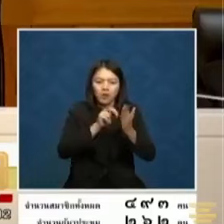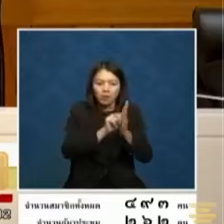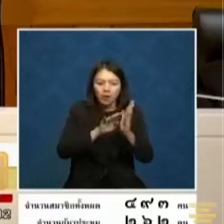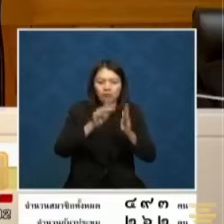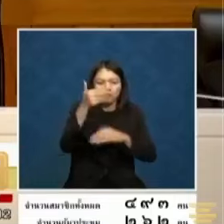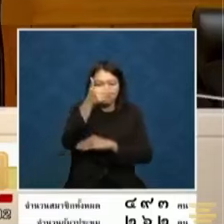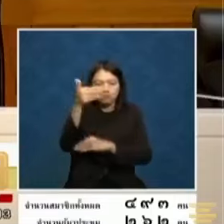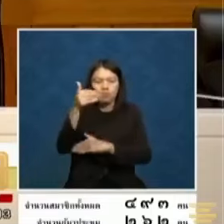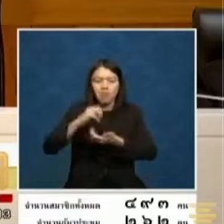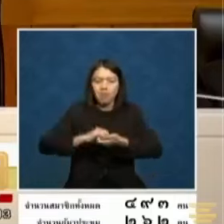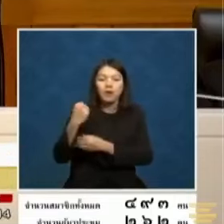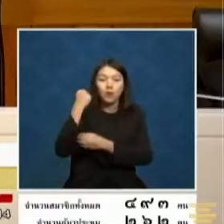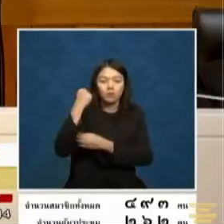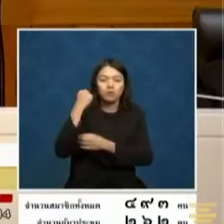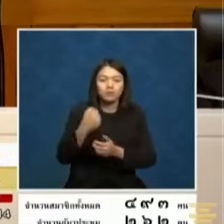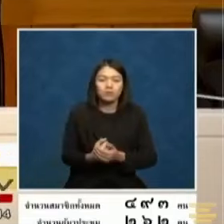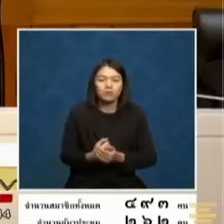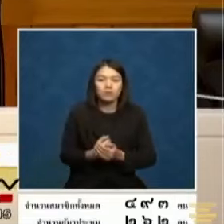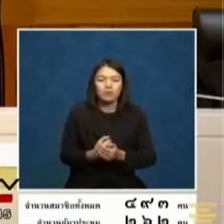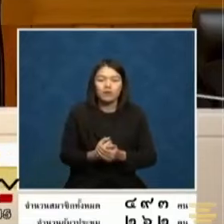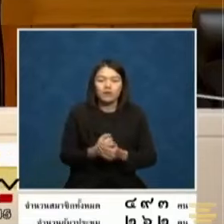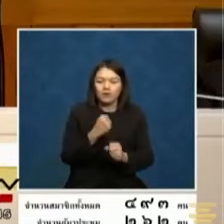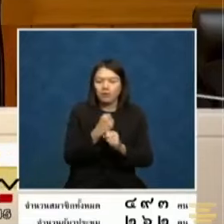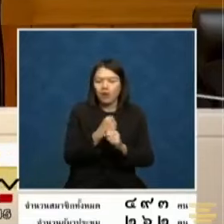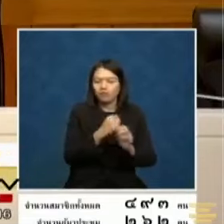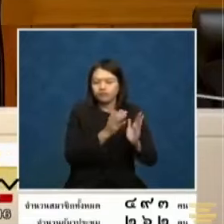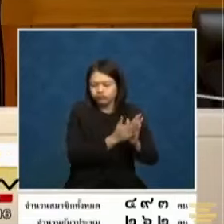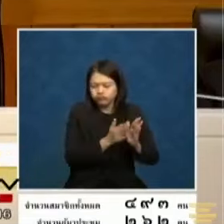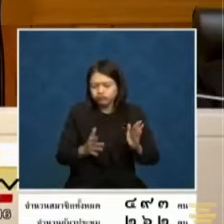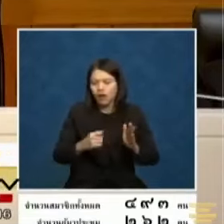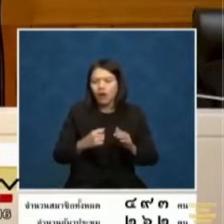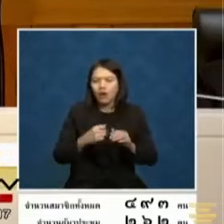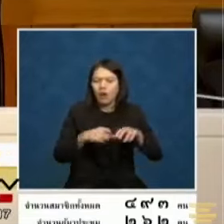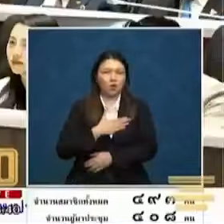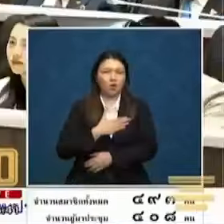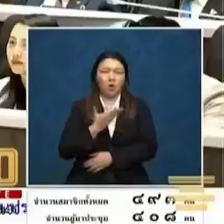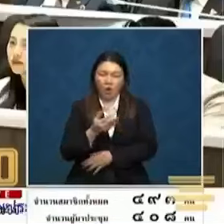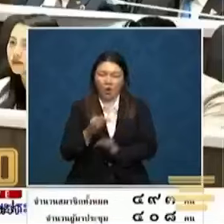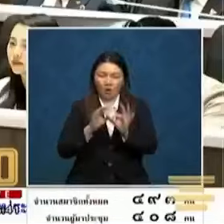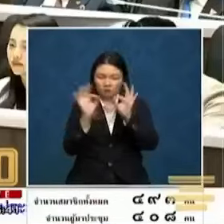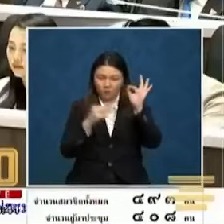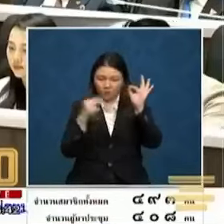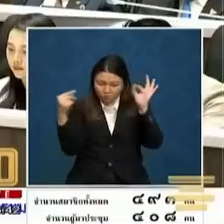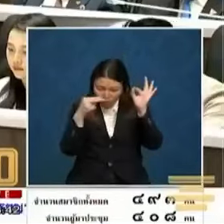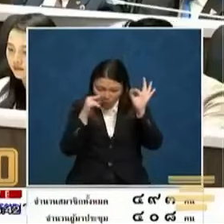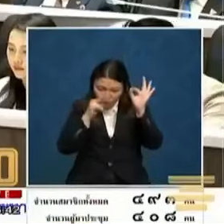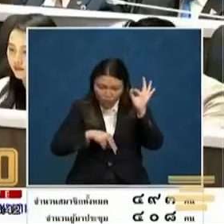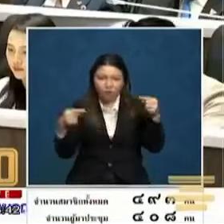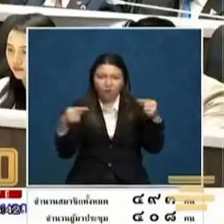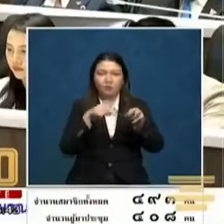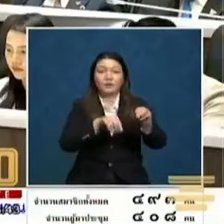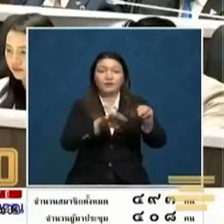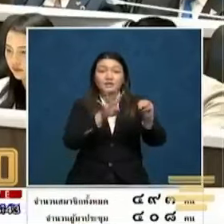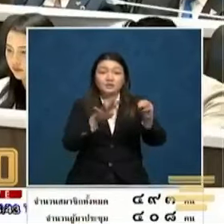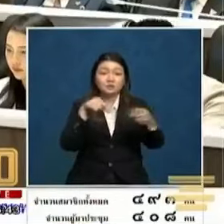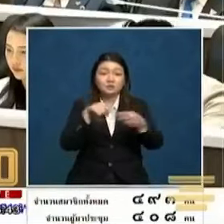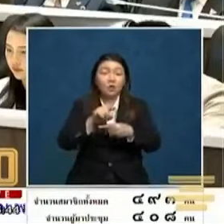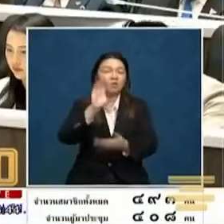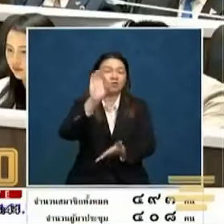มก็คงจะผ่านไปแล้ว ค่ะ นะแต่ก็ยังต้องรอดูว่าจะไปโยกงบประมาณส่วนไหนยังไง